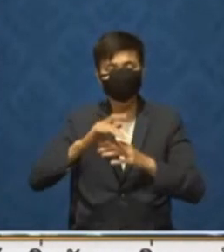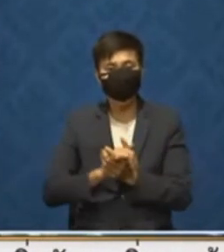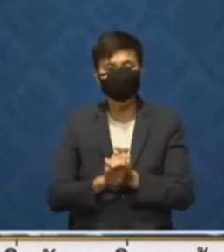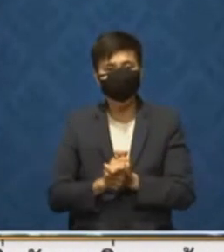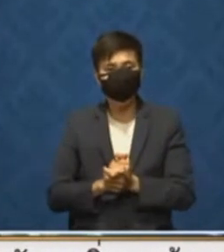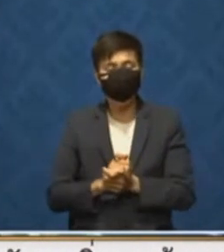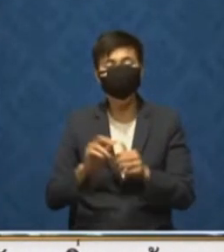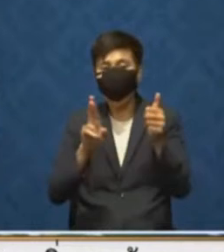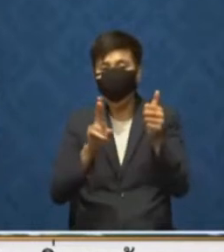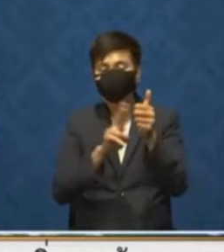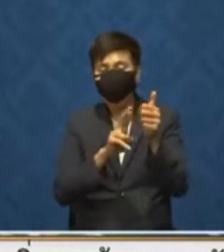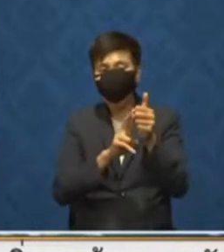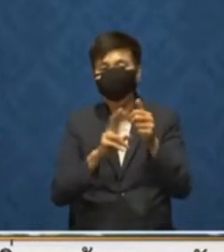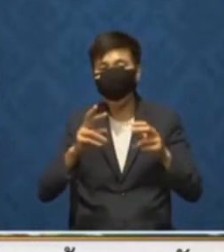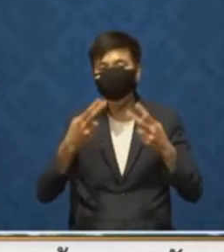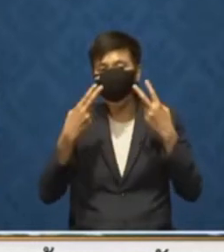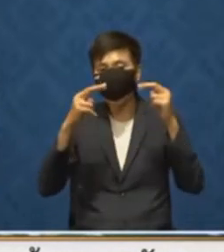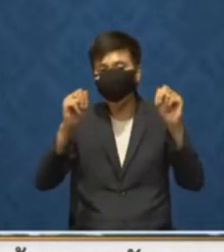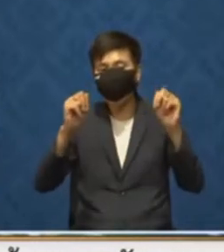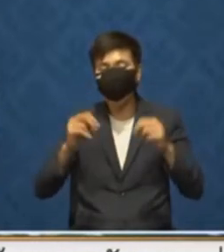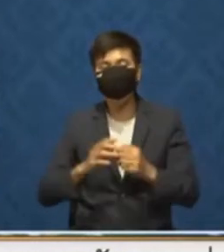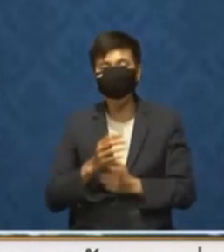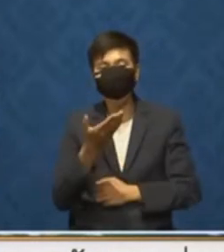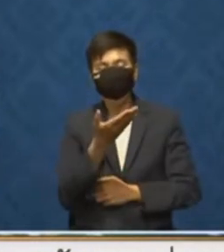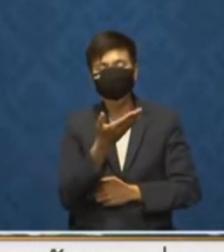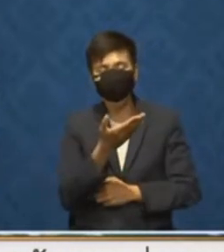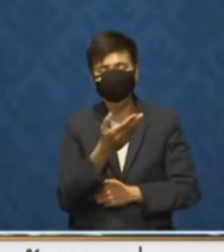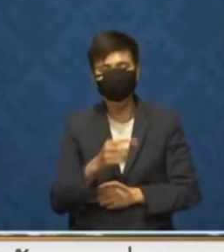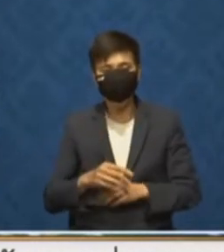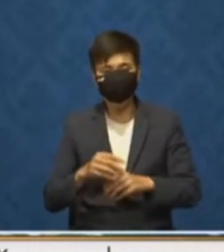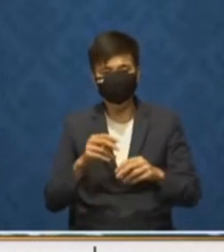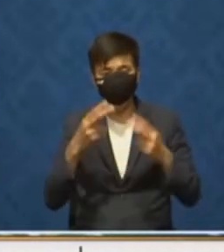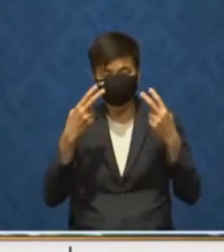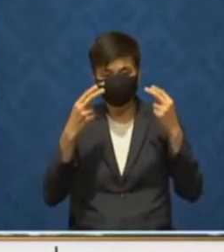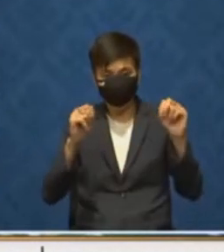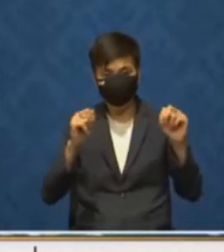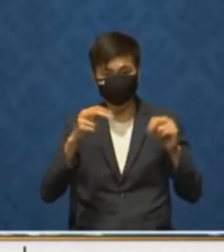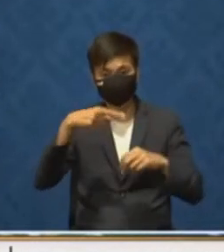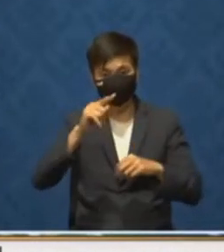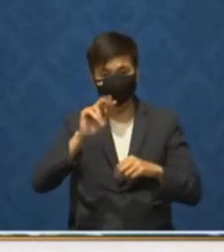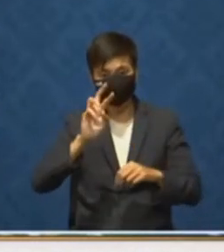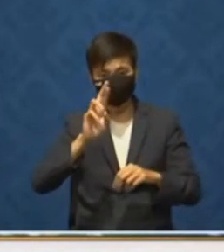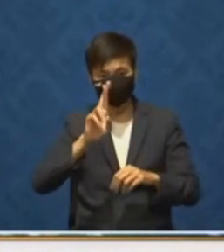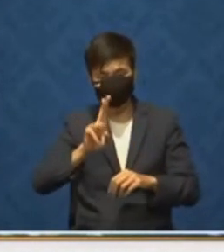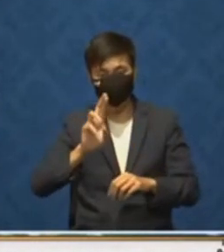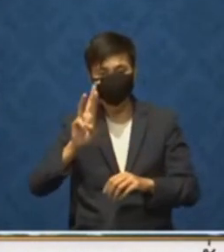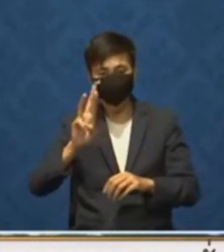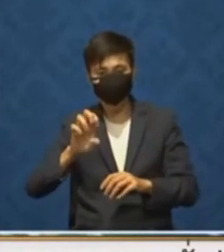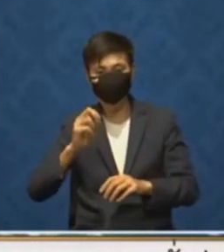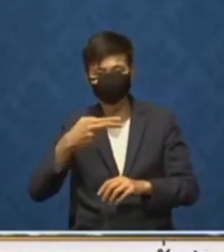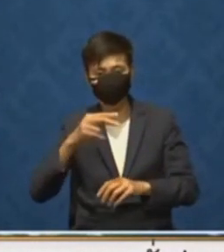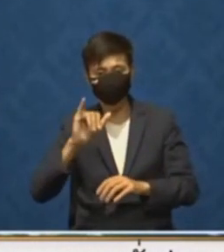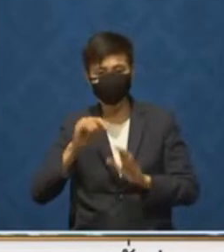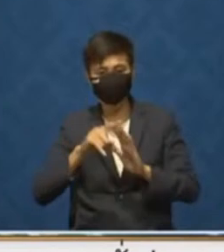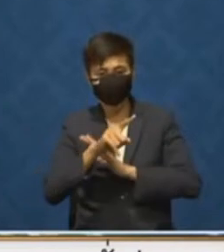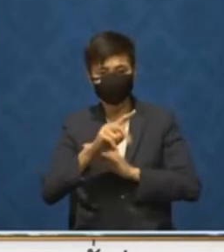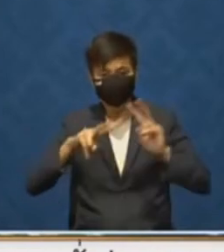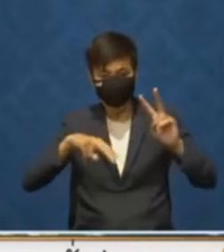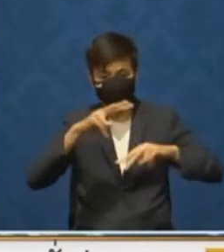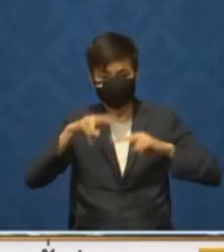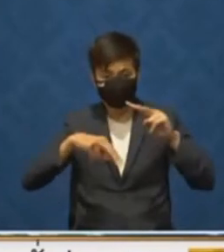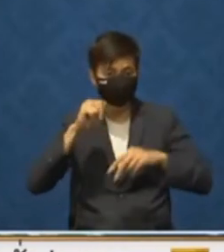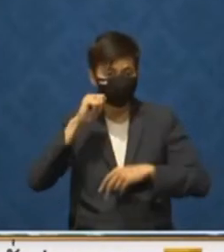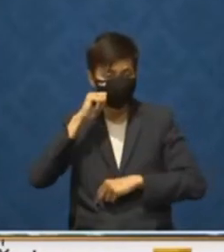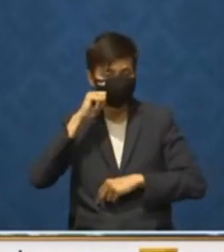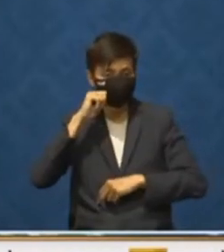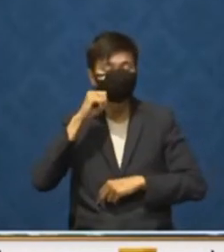รองนายกท่านตรีนะครับท่านพลเอกประวิทย์วงษ์สุวรรณนะครับแล้วก็ซึ่งท่านเองก็ได้ดูแลพี่ติดทั้งเรื่องน้ำและกลับแล้วก็ที่ดิน